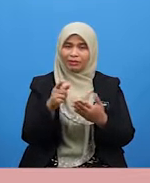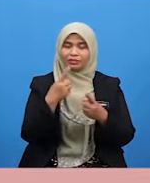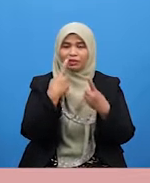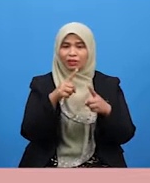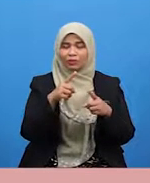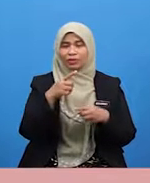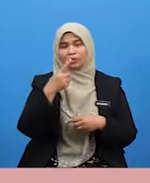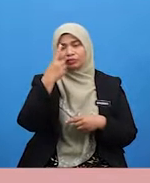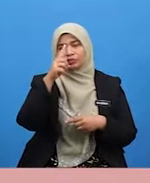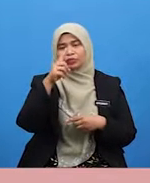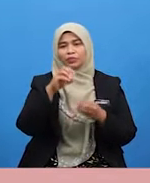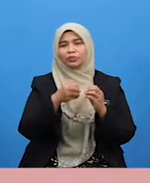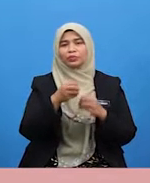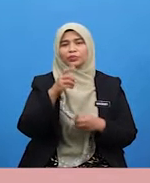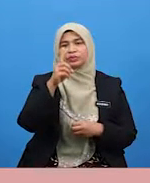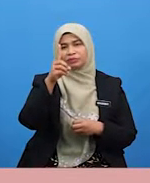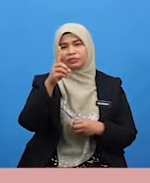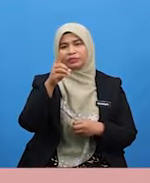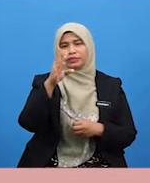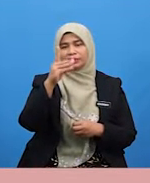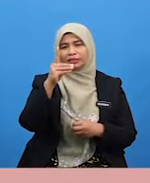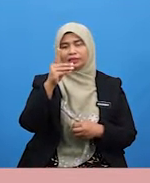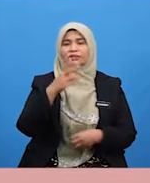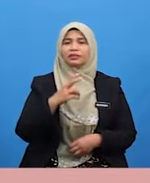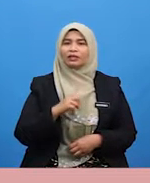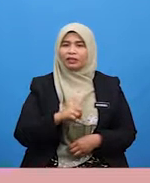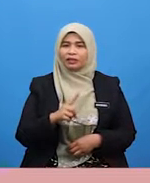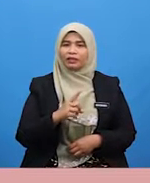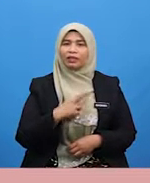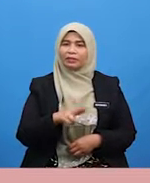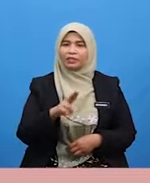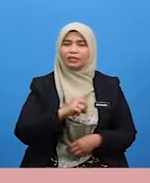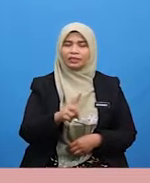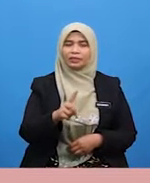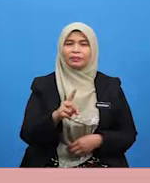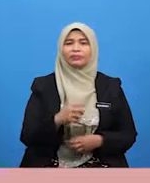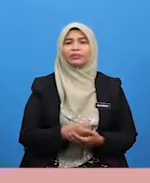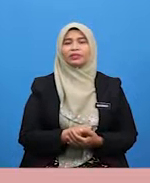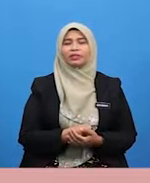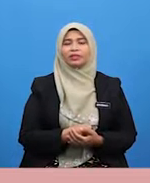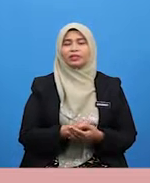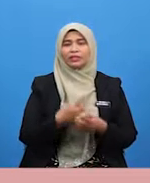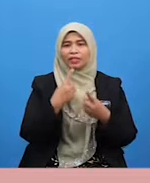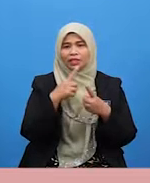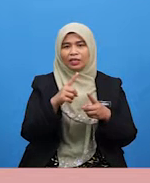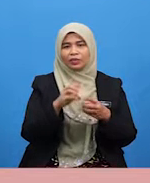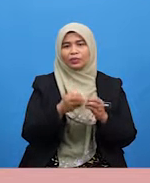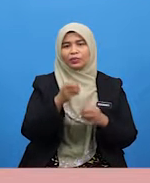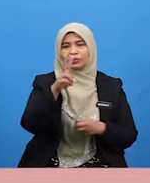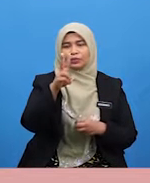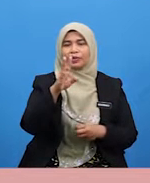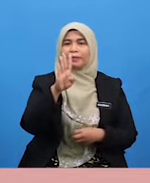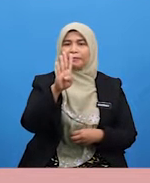soalan nombor 1 ialah D, iaitu agama Islam. Jawapan bagi soalan nombor 2 ialah